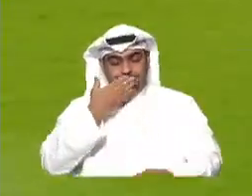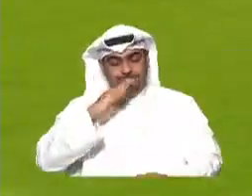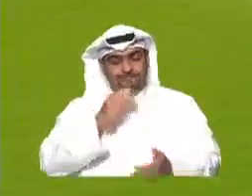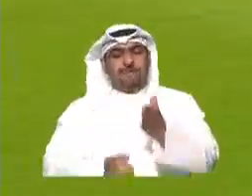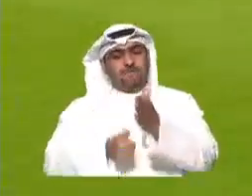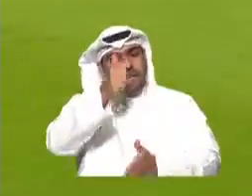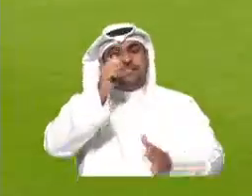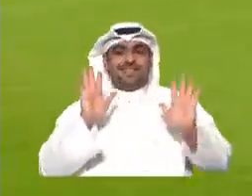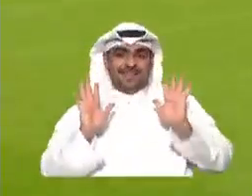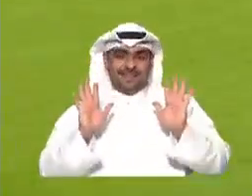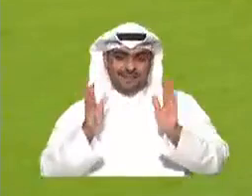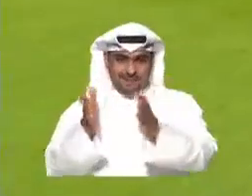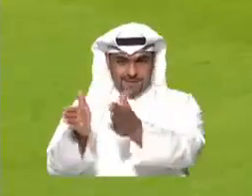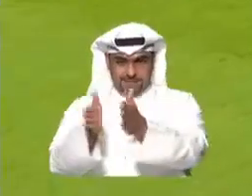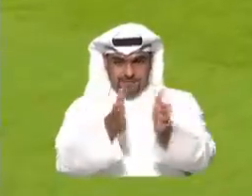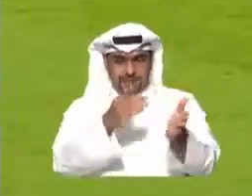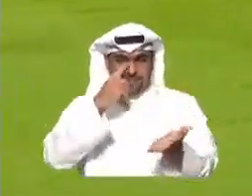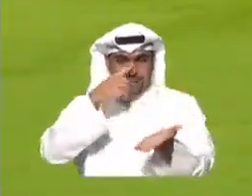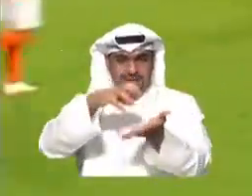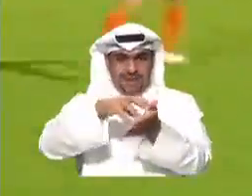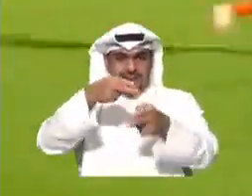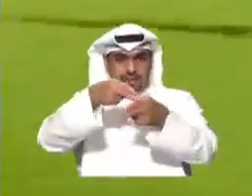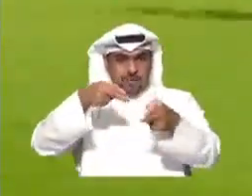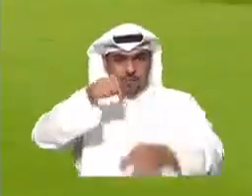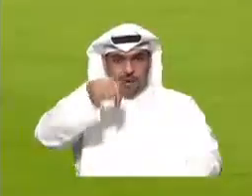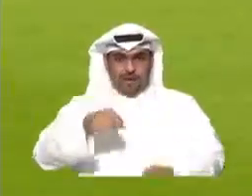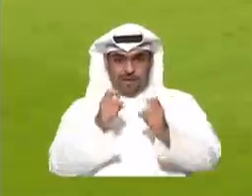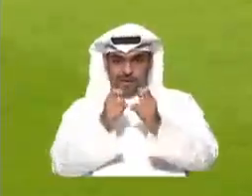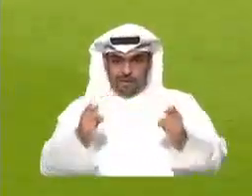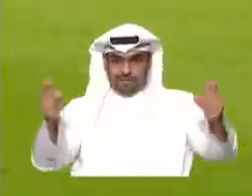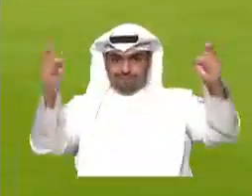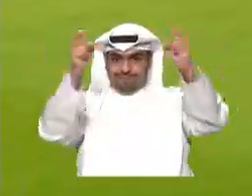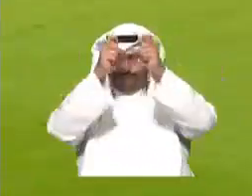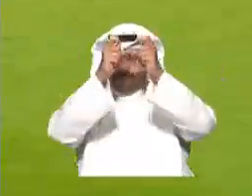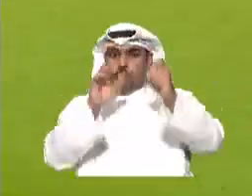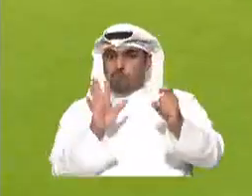نهائي كأس سمو الأمير ليترقب الفائز من قمة العرب والقادسية